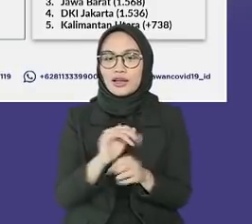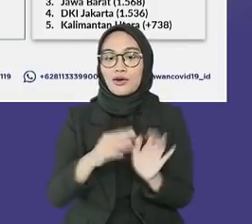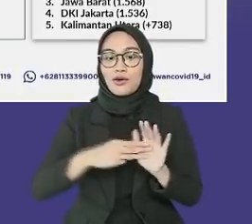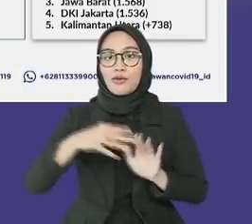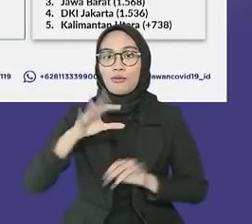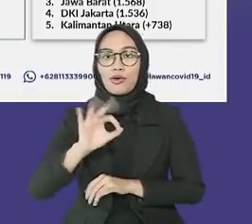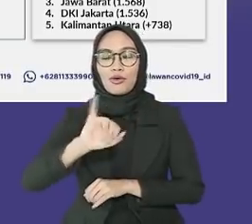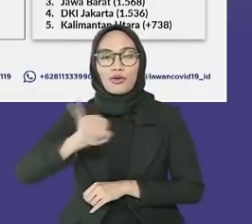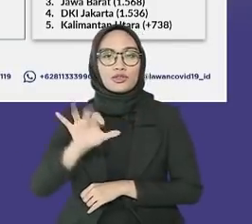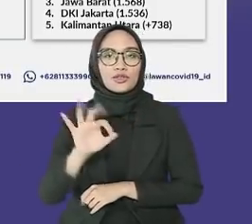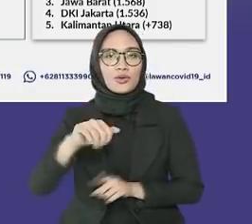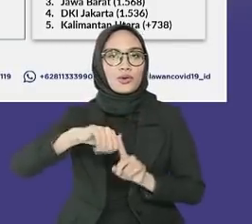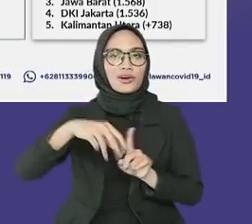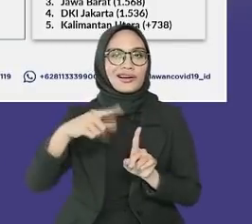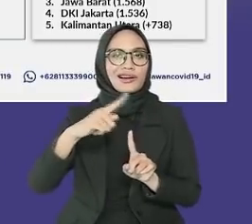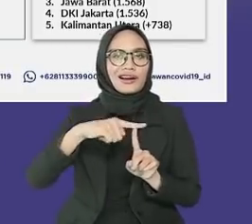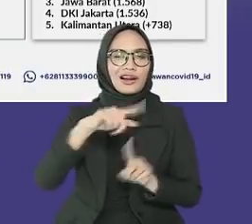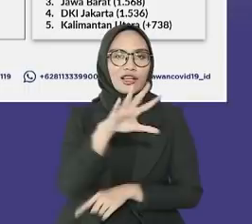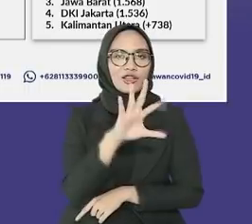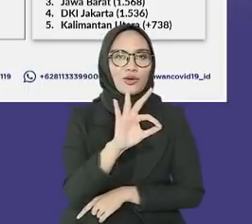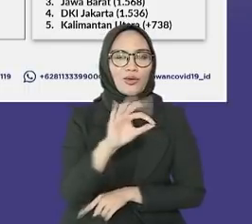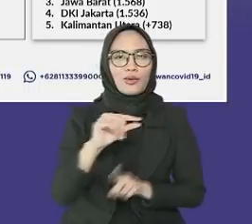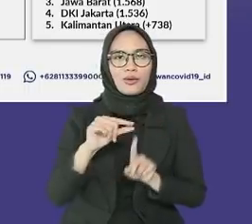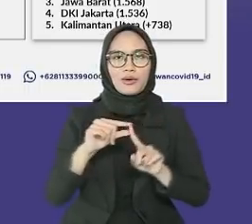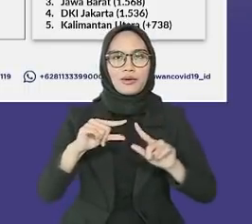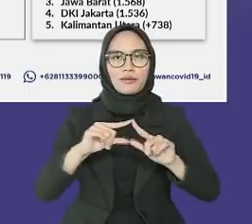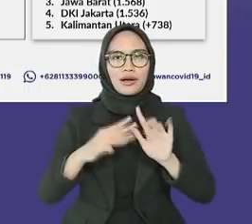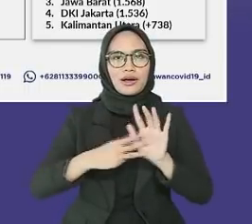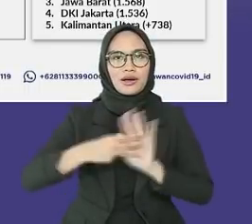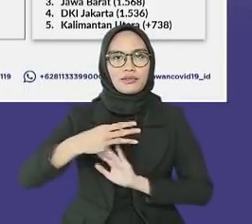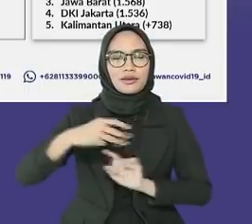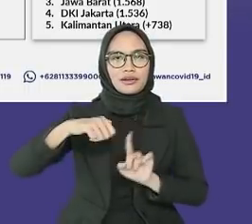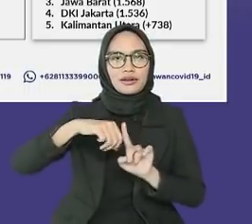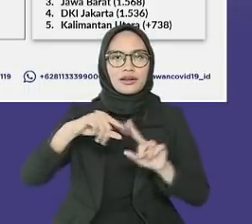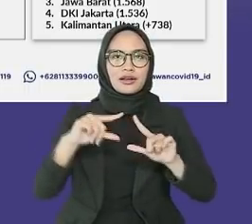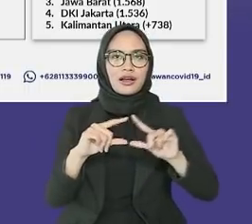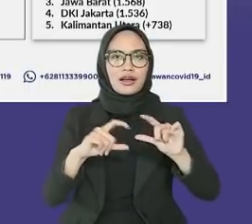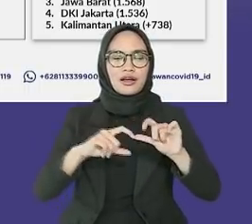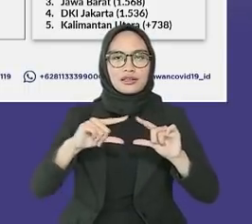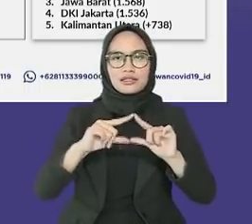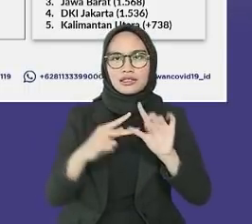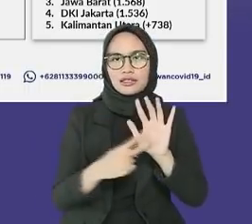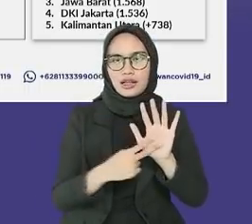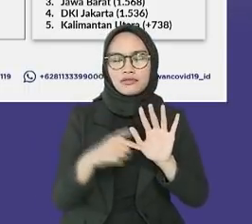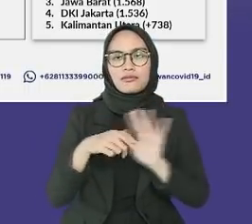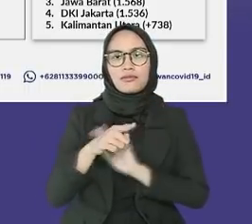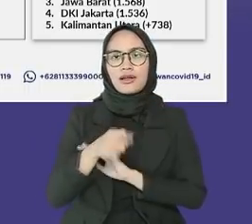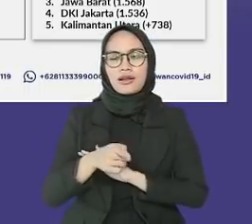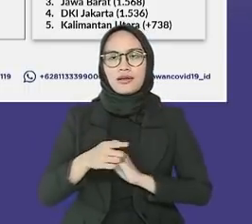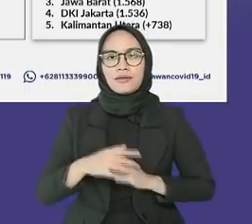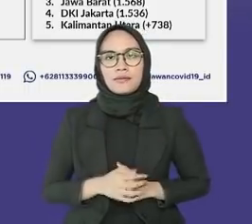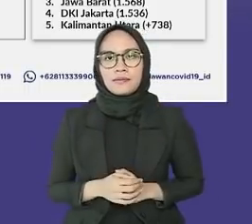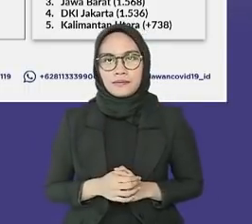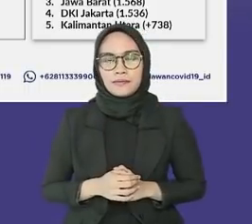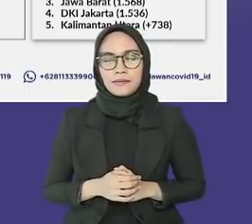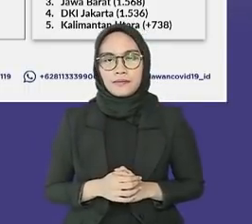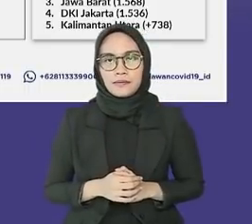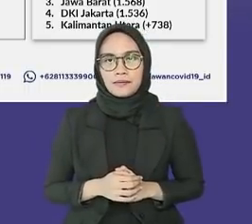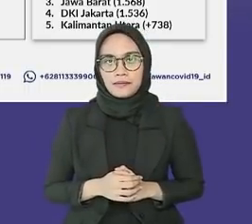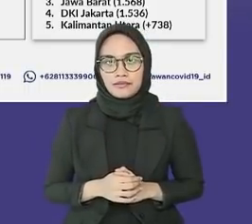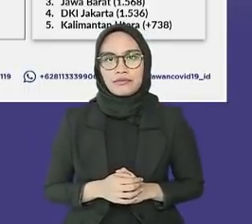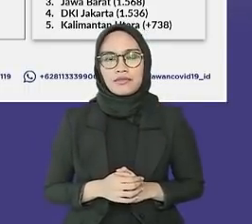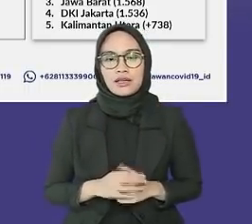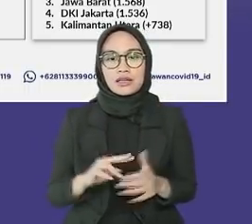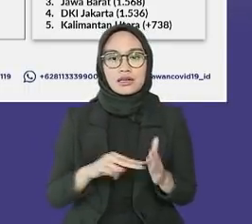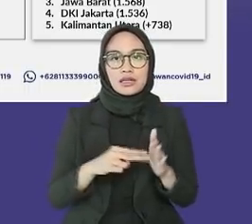Mojokerto, Ngawi, dan Pamekasan. Dari persebaran tersebut, maka terlihat bahwa penyumbang terbesar